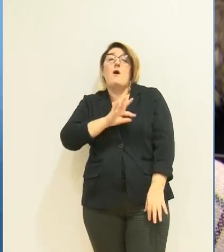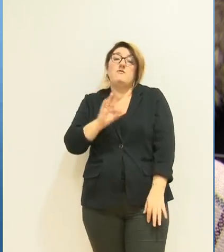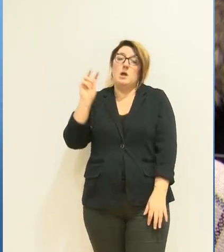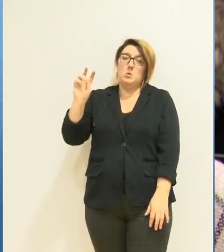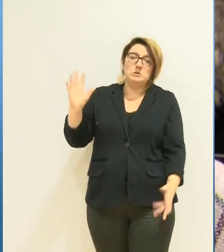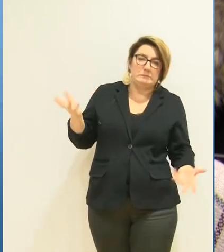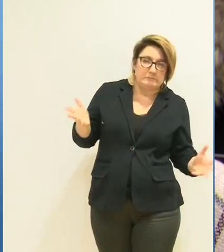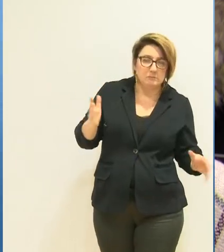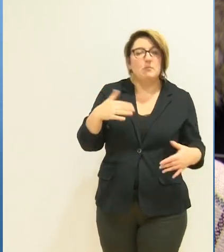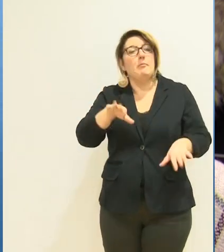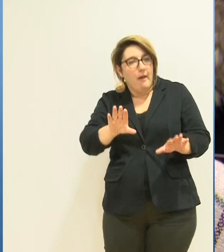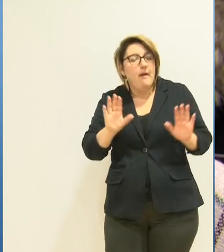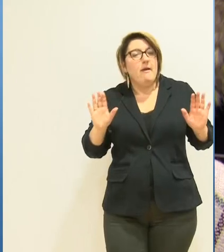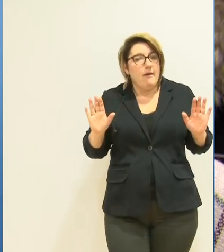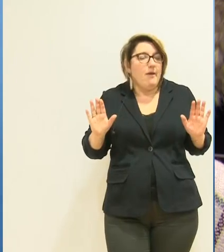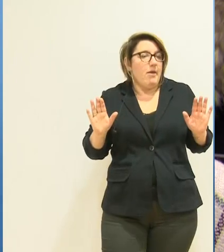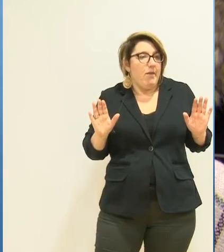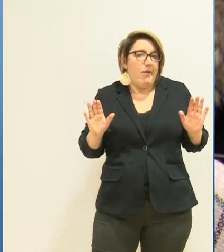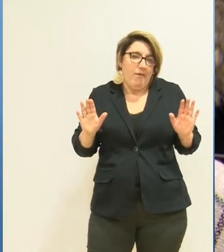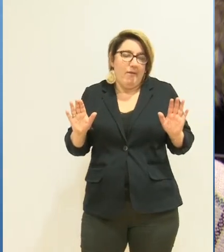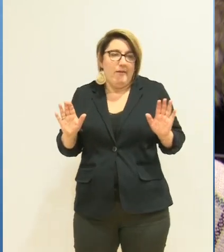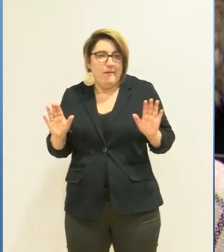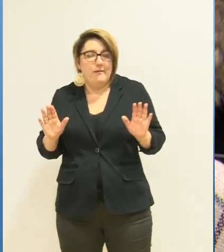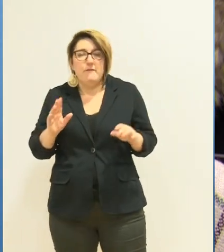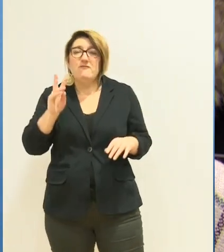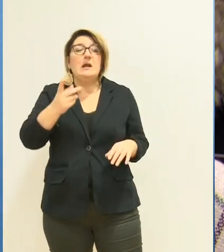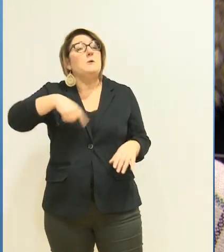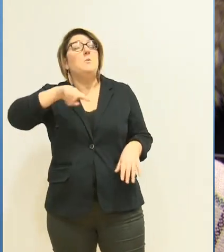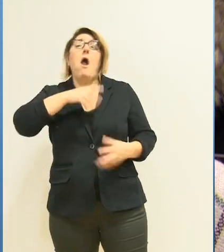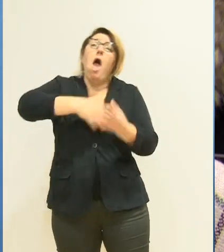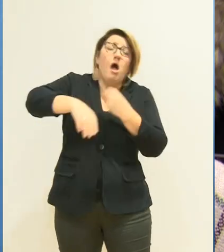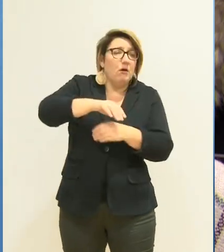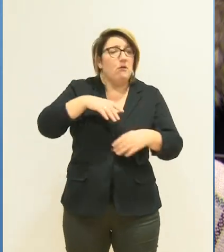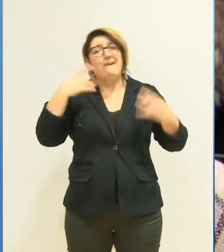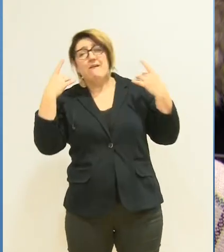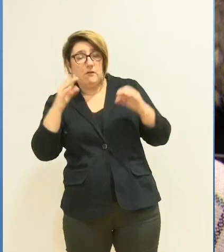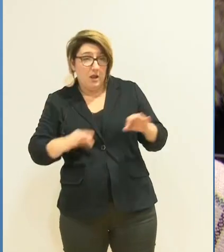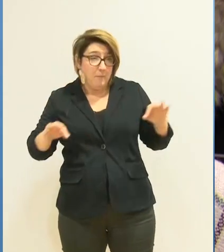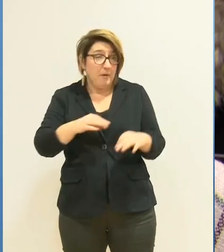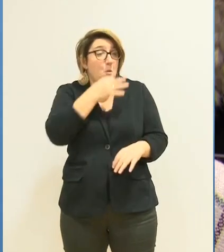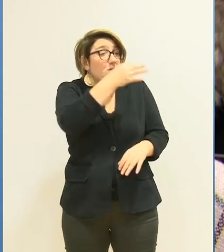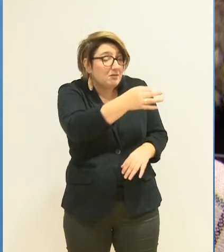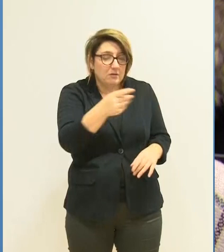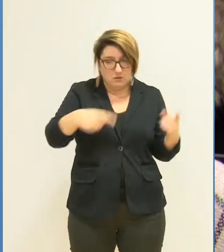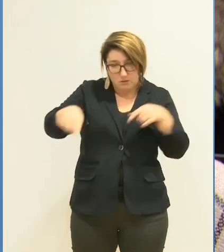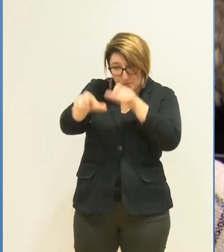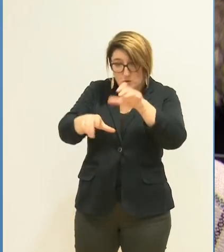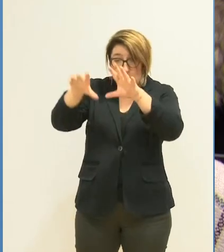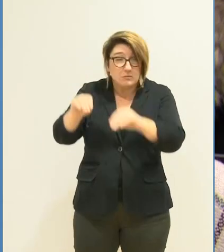mais c'est pas ça donc dont dont nous ne sommes pas sur des postures nous vous disons écouter les habitants votre projet